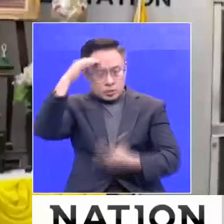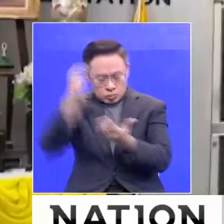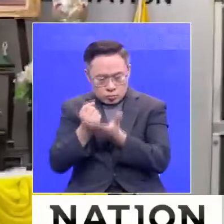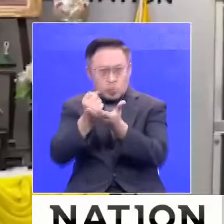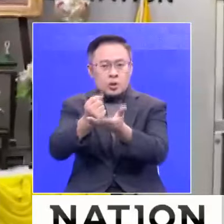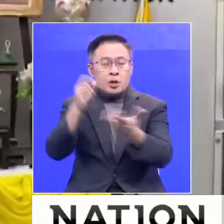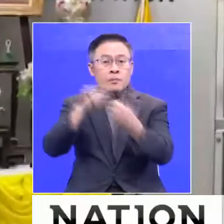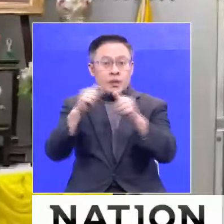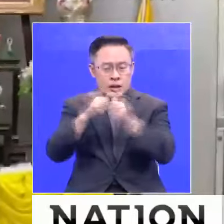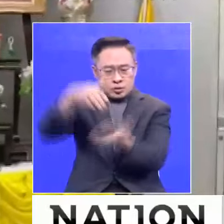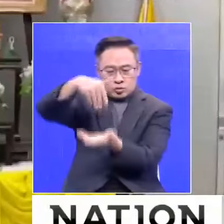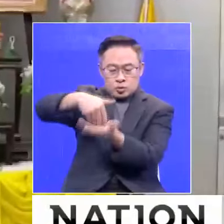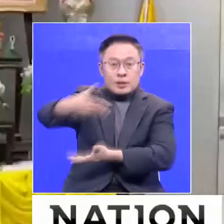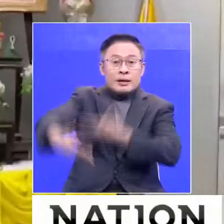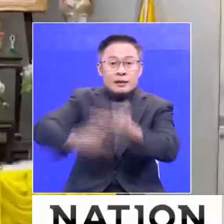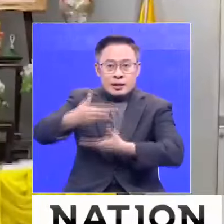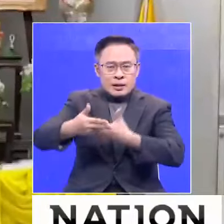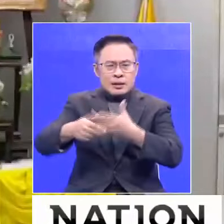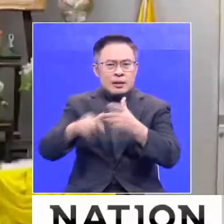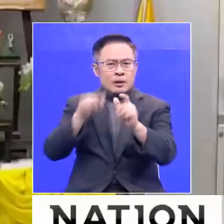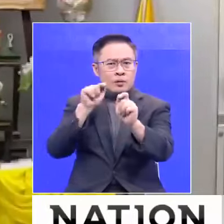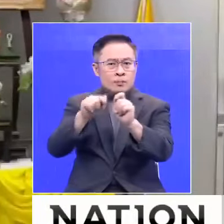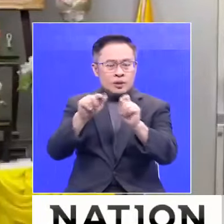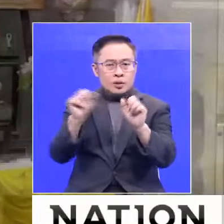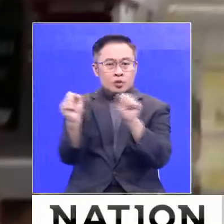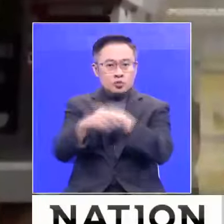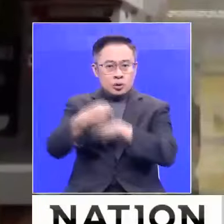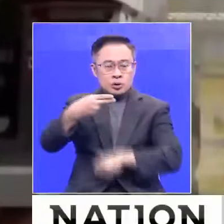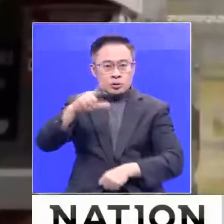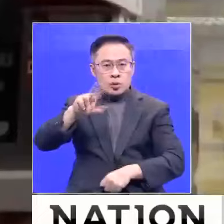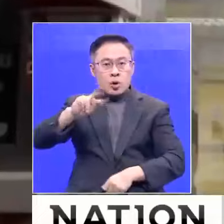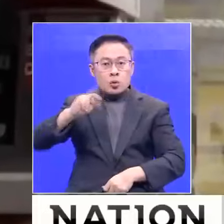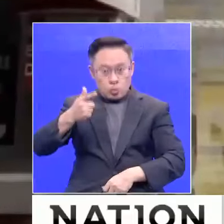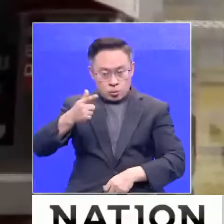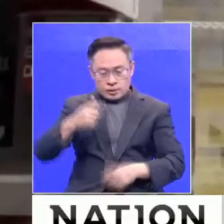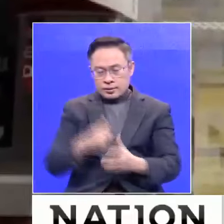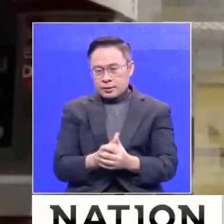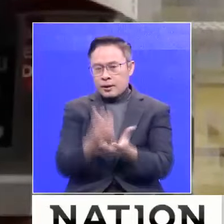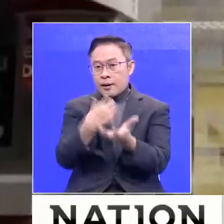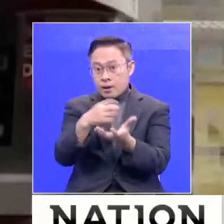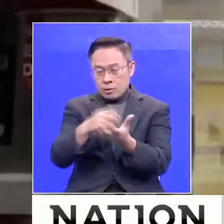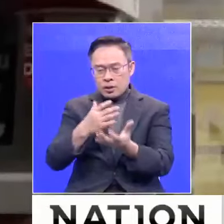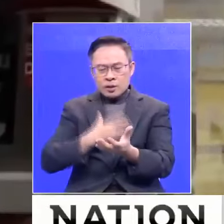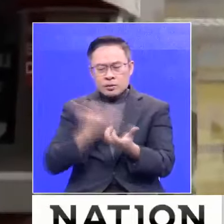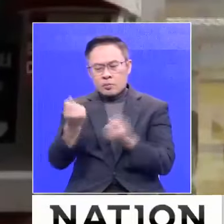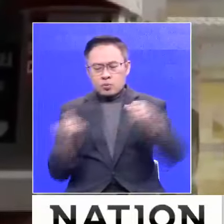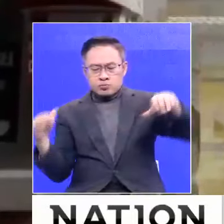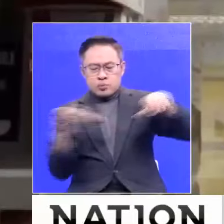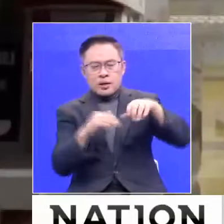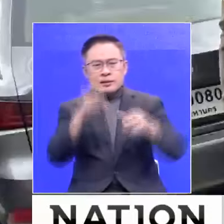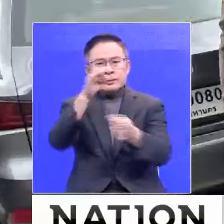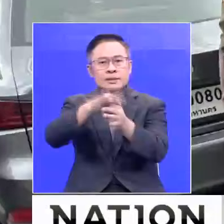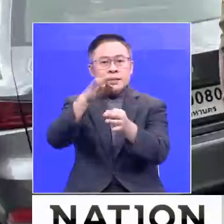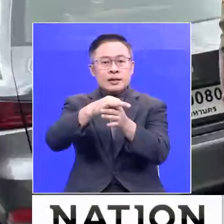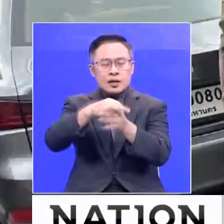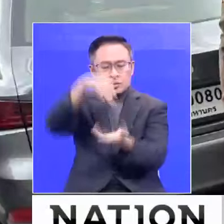งย่านสวนหลวงที่เกิดเหตุผู้เสียหายเขาบอกเขาไปเบิกเงินที่ธนาคารในห้างแล้วก็เดินออกมาขึ้นรถ